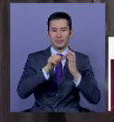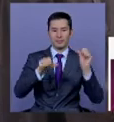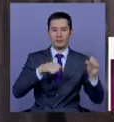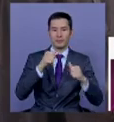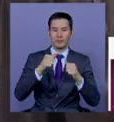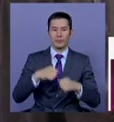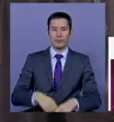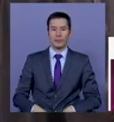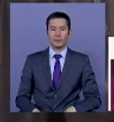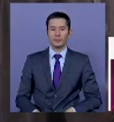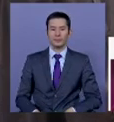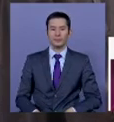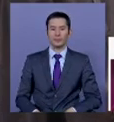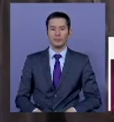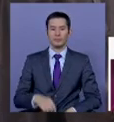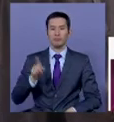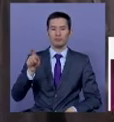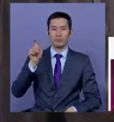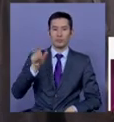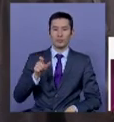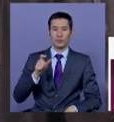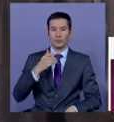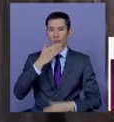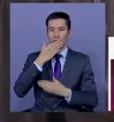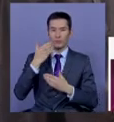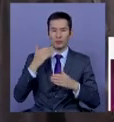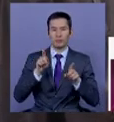соңымыздан қалатын ол біздің шығармамыз,